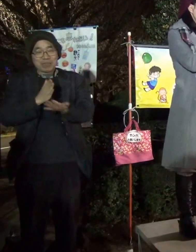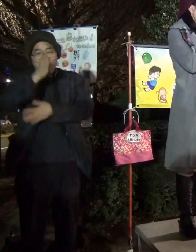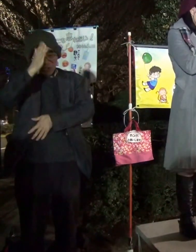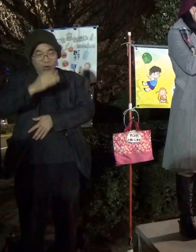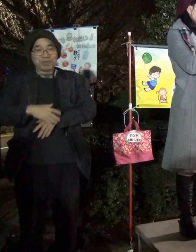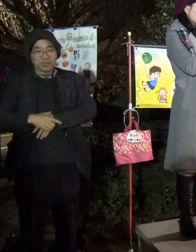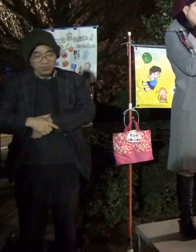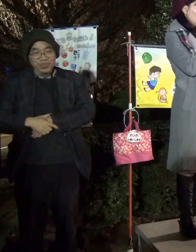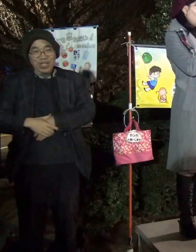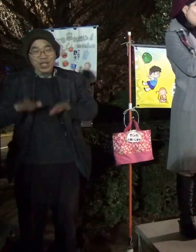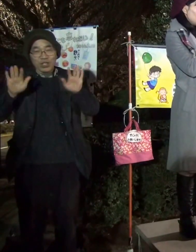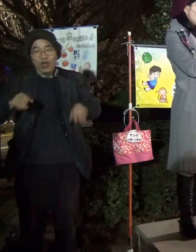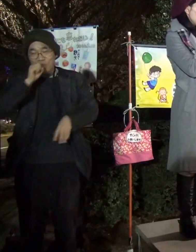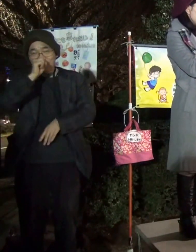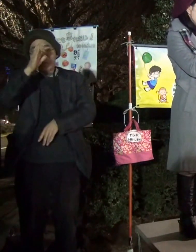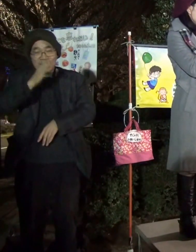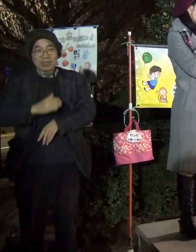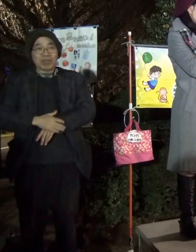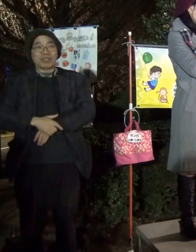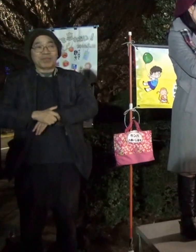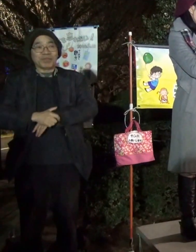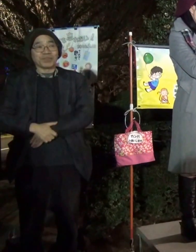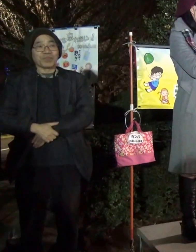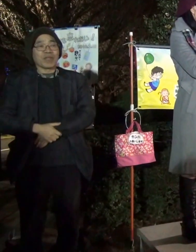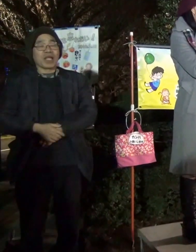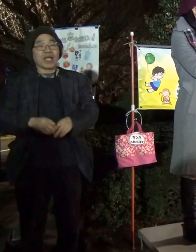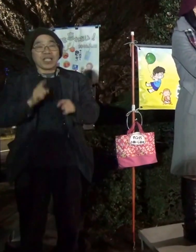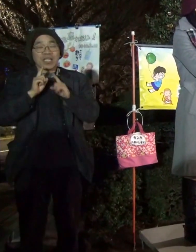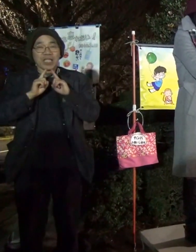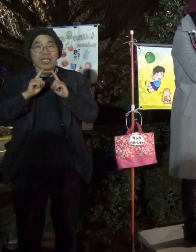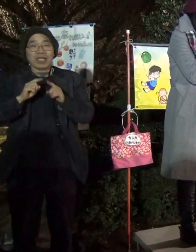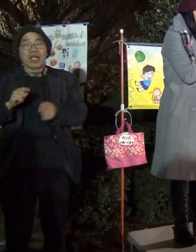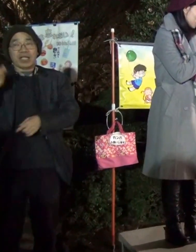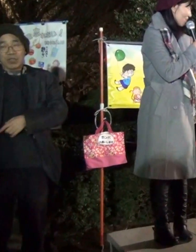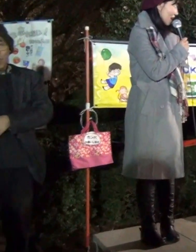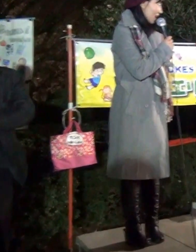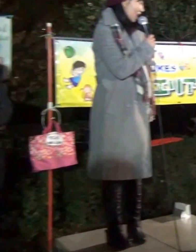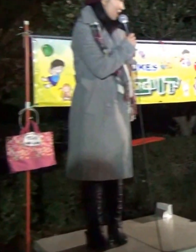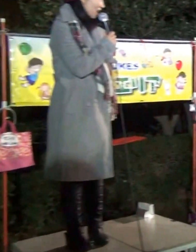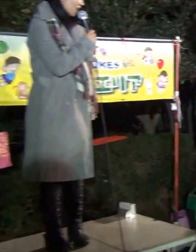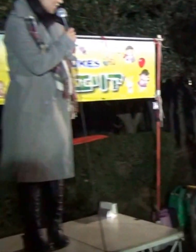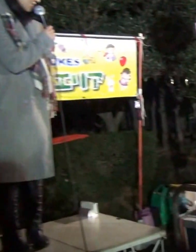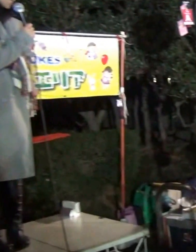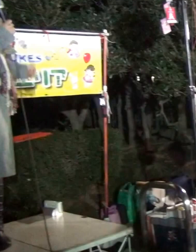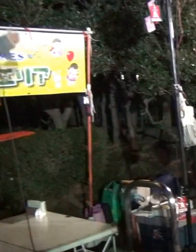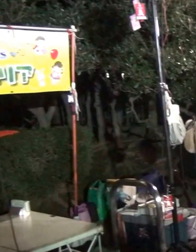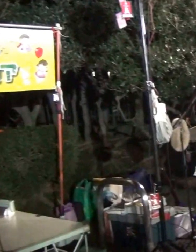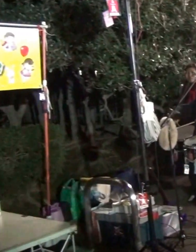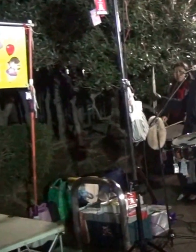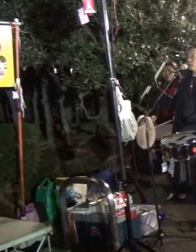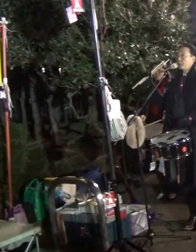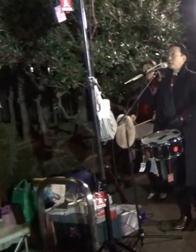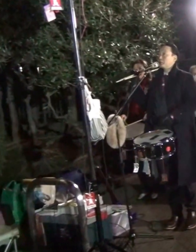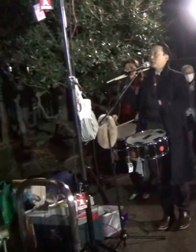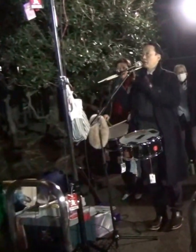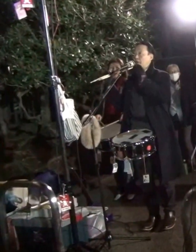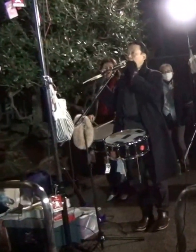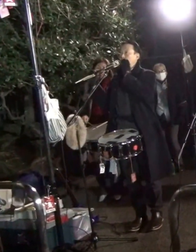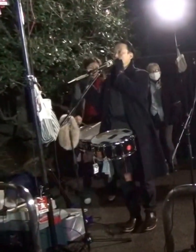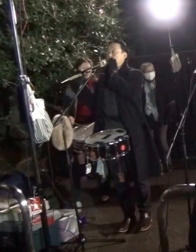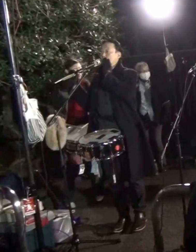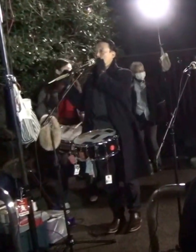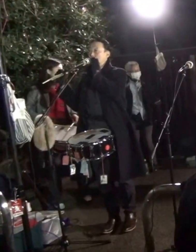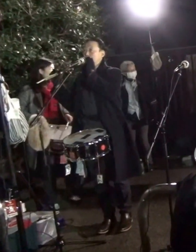します。キバブエリア音楽隊の皆さん、やすみまでよろしくお願いします。 ね、すいません、今日山内さんが